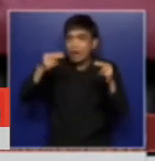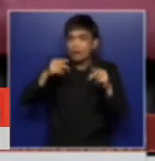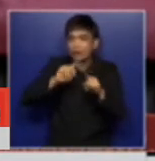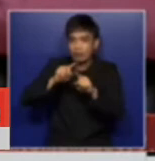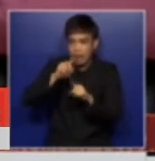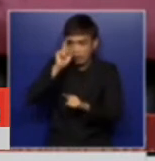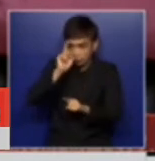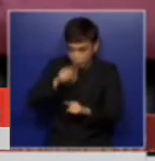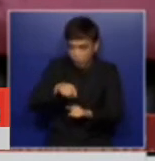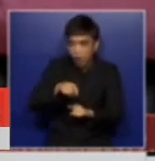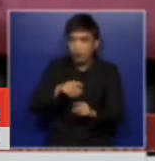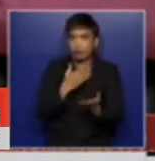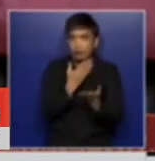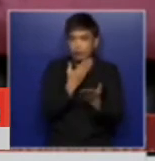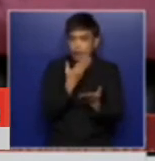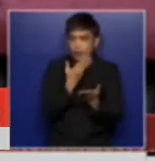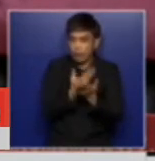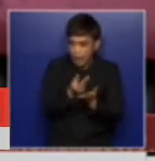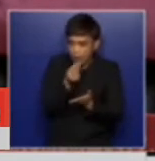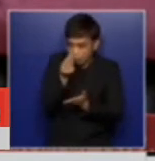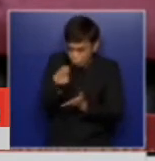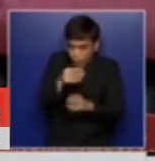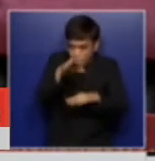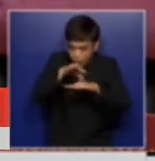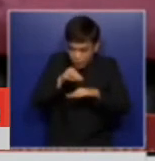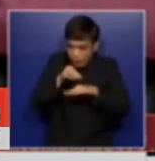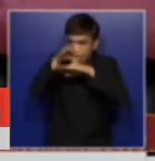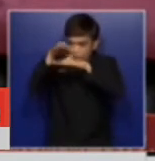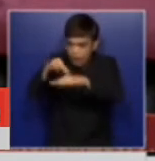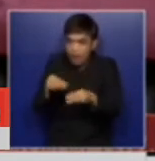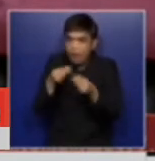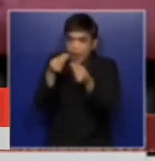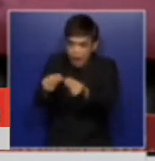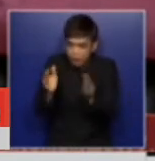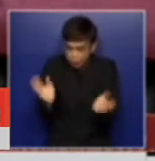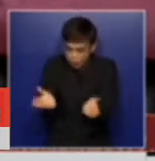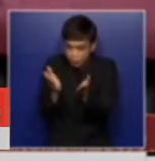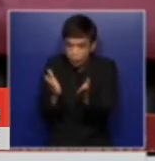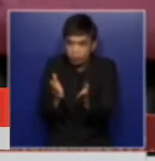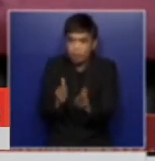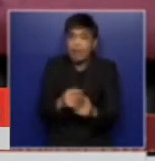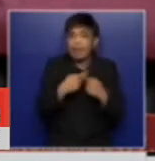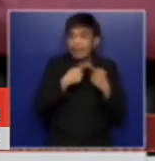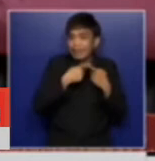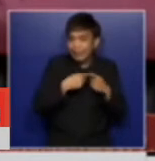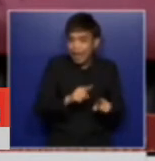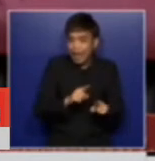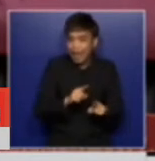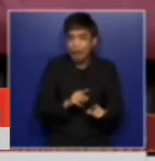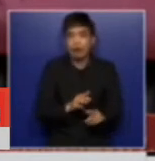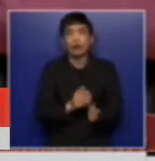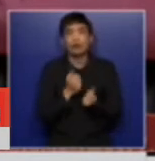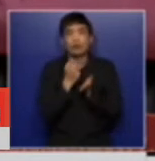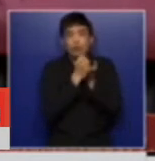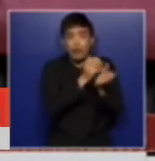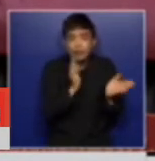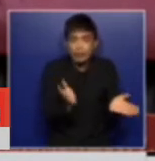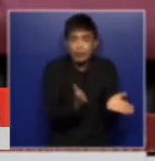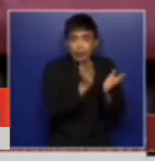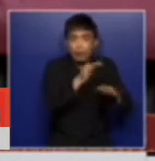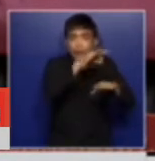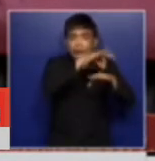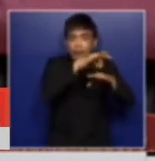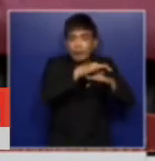ยครับตรงนี้ผมไม่ได้ขัดข้องแต่กรณีที่มาสนับสนุนภารกิจในลักษณะแบบนี้แล้วท่านไปให้2ขั้